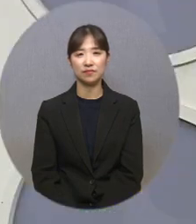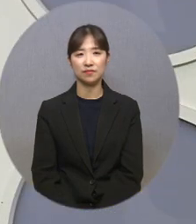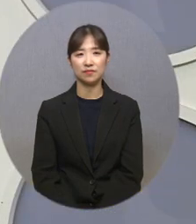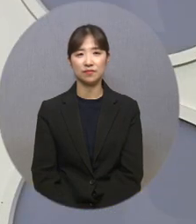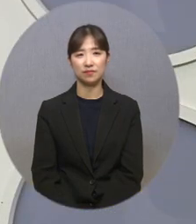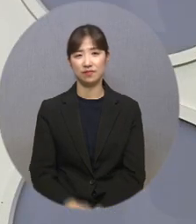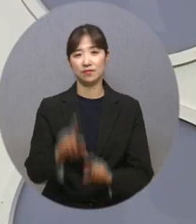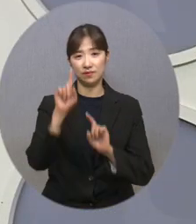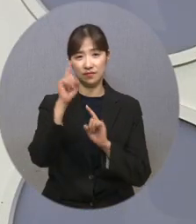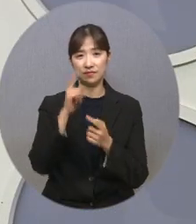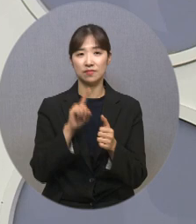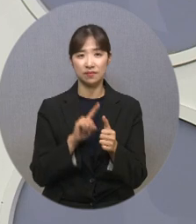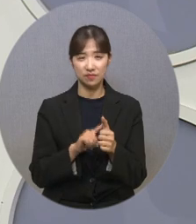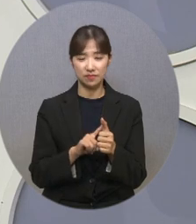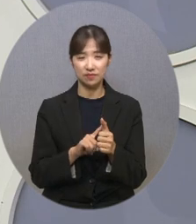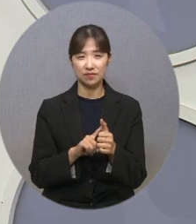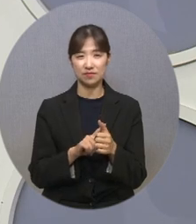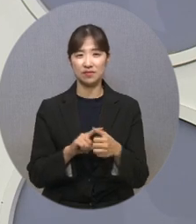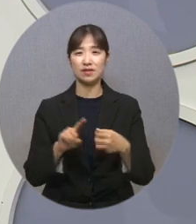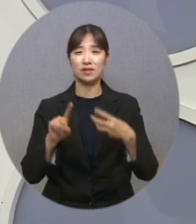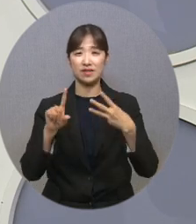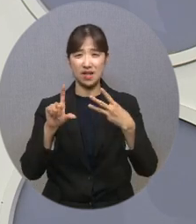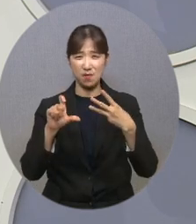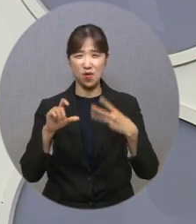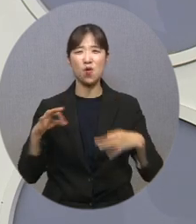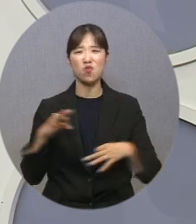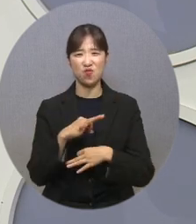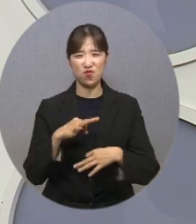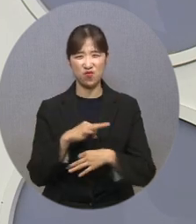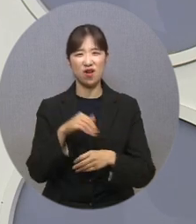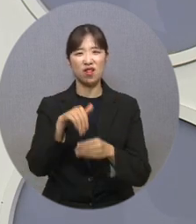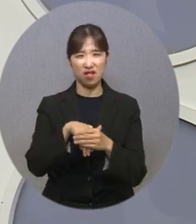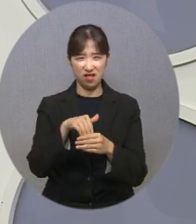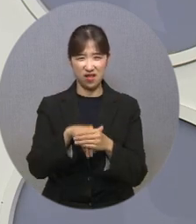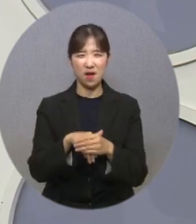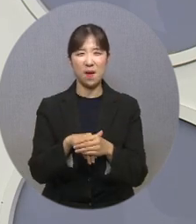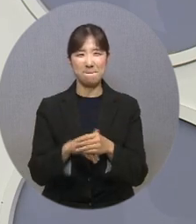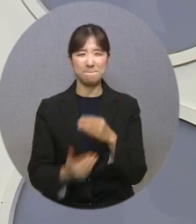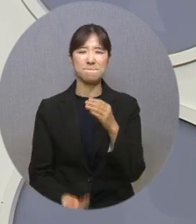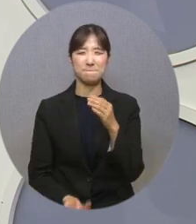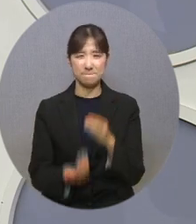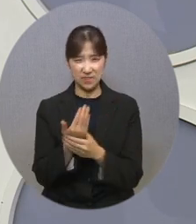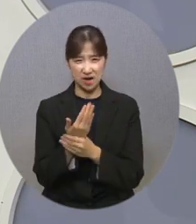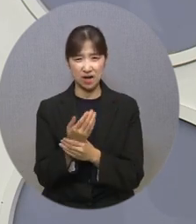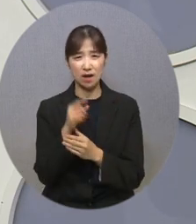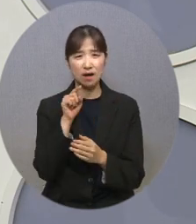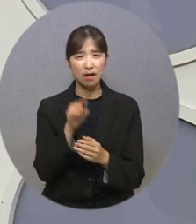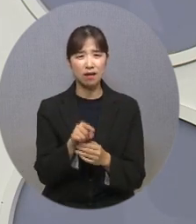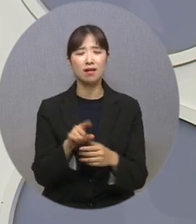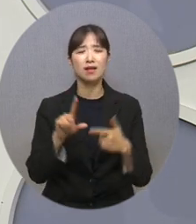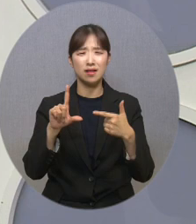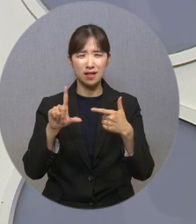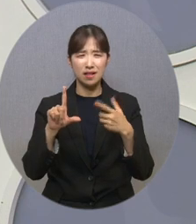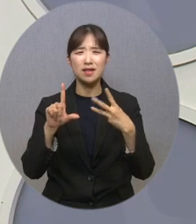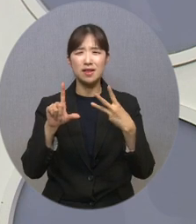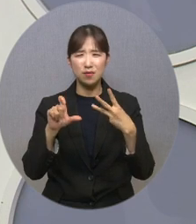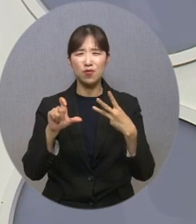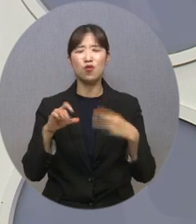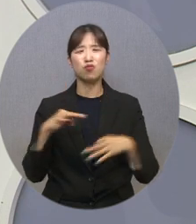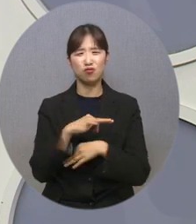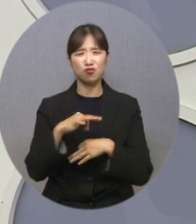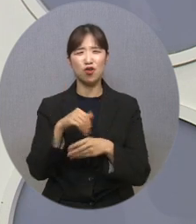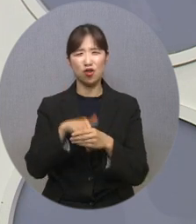이승만 박사가 3.15 부정선거가 터지고 3.15 부정선거는 대통령이 이미 돼 있고 끝나는 게임이고